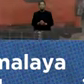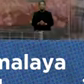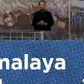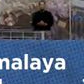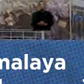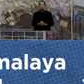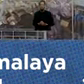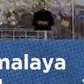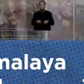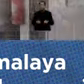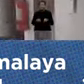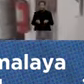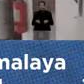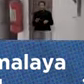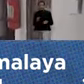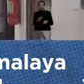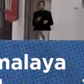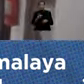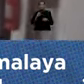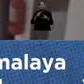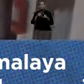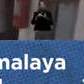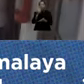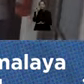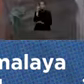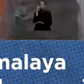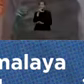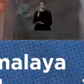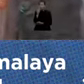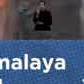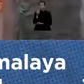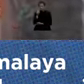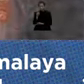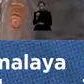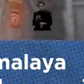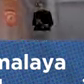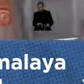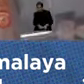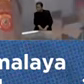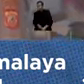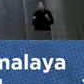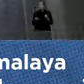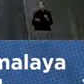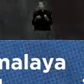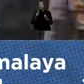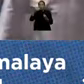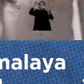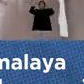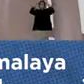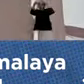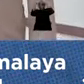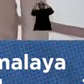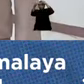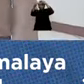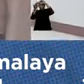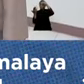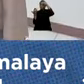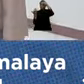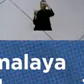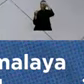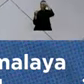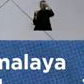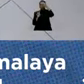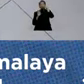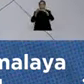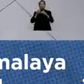pencuri minyak Roni minimarket di kecamatan camanis Tasikmalaya Jawa Barat pelaku membobol plafon di belakang minimarket pelaku